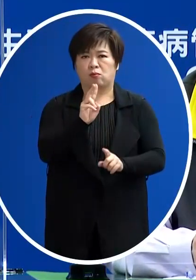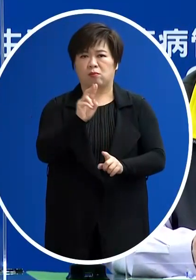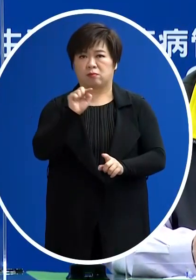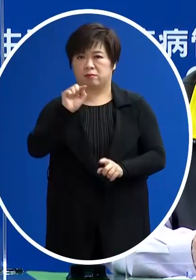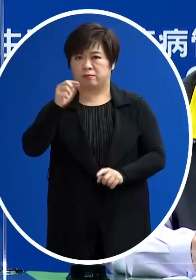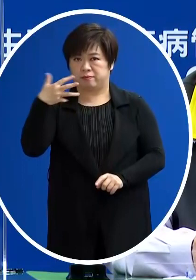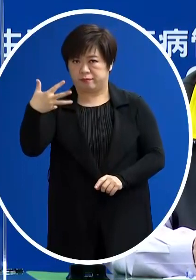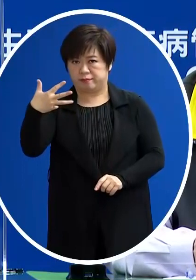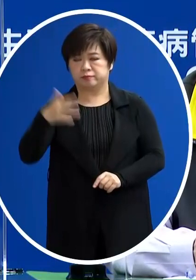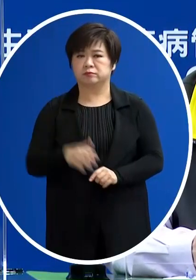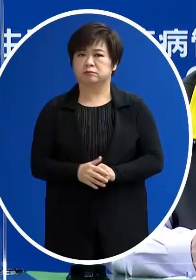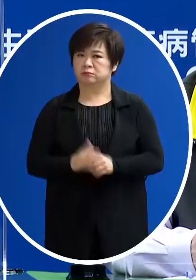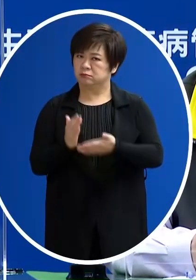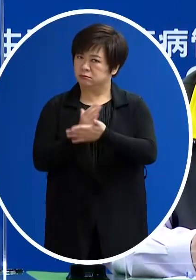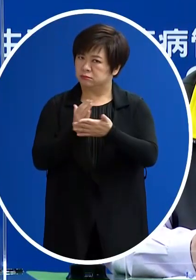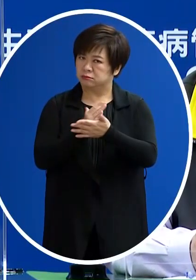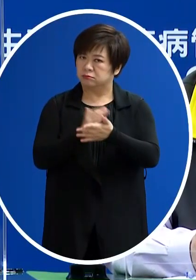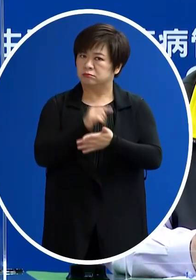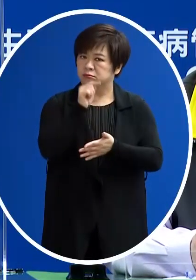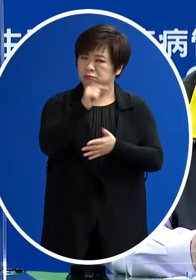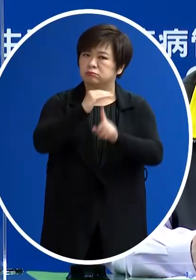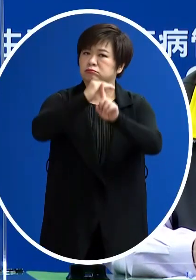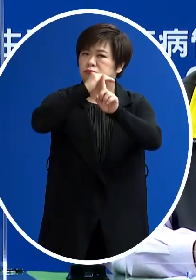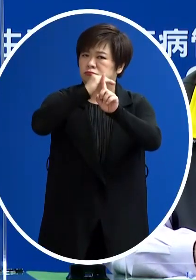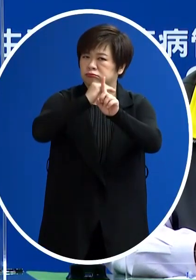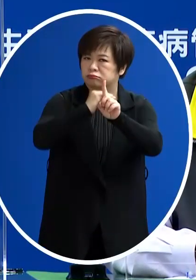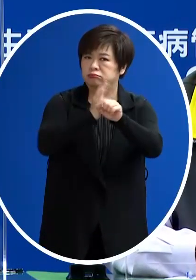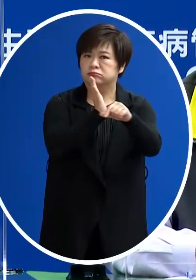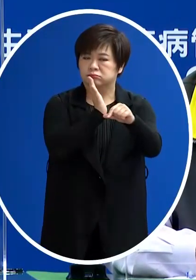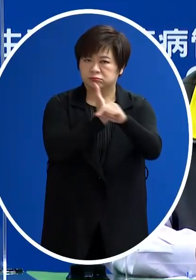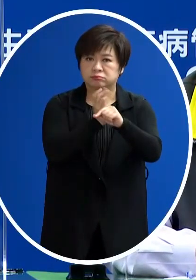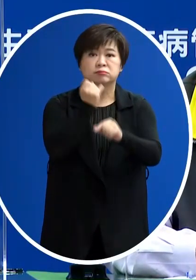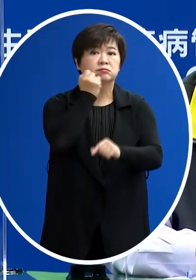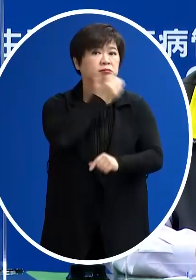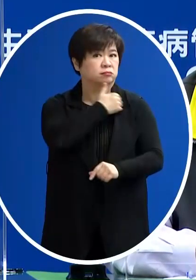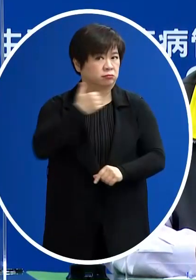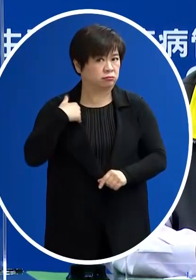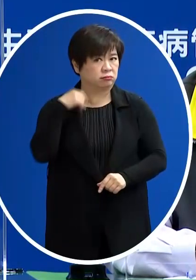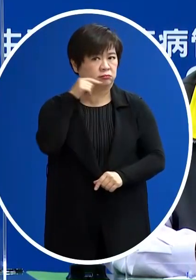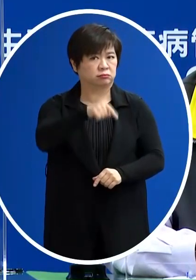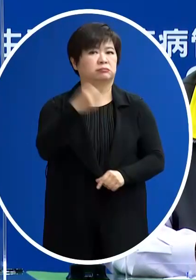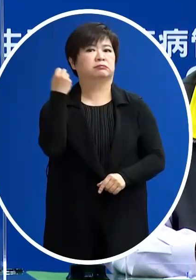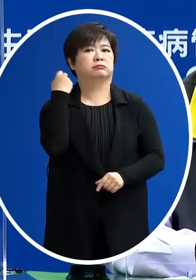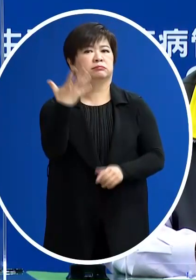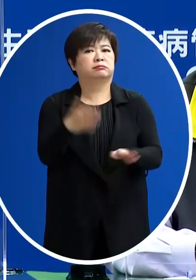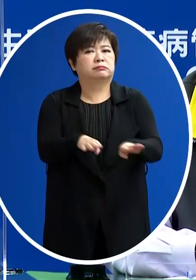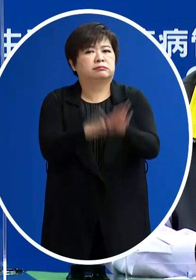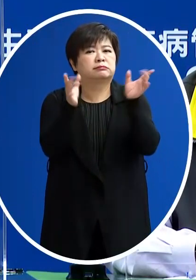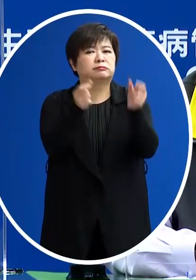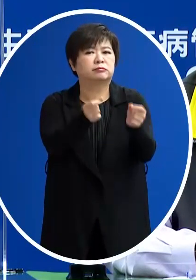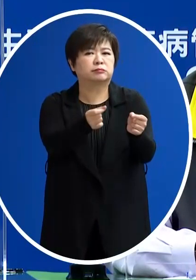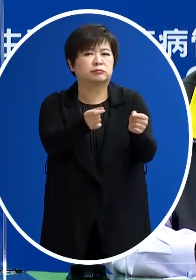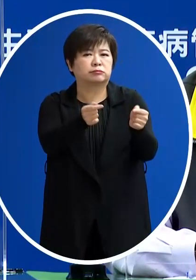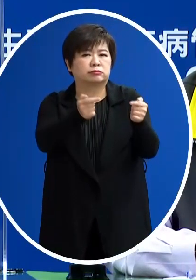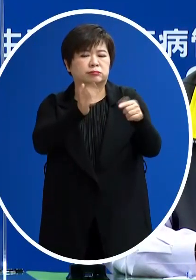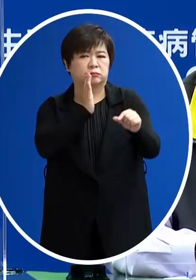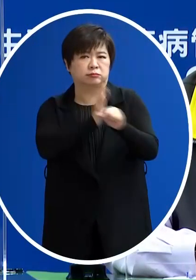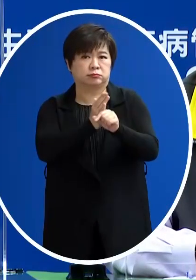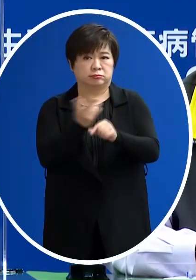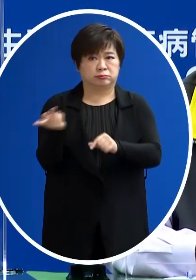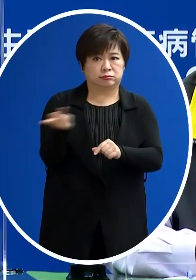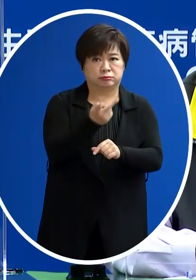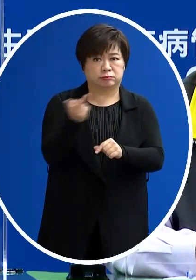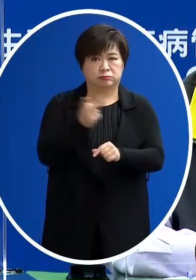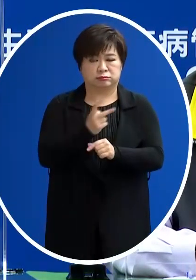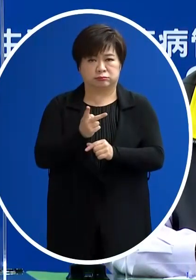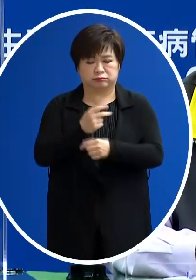32.8，那看起来是在降，那看起来可能有可能是比较新的案例，不过这两个检验的实